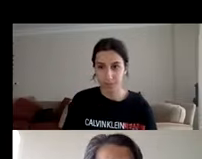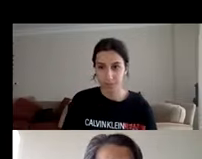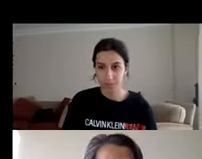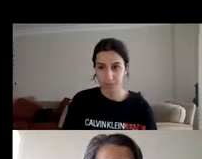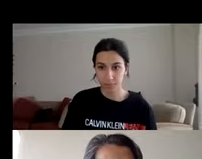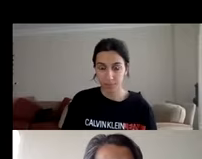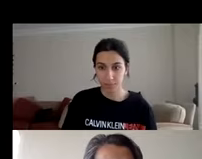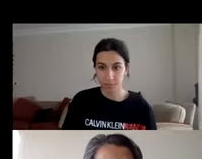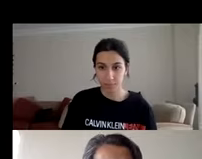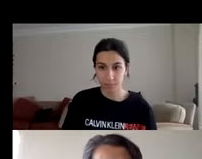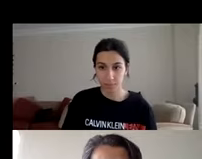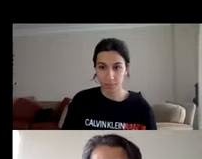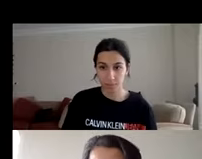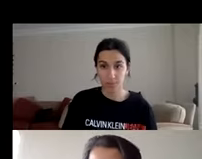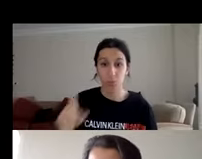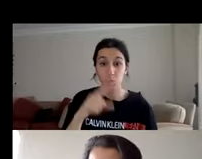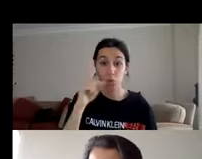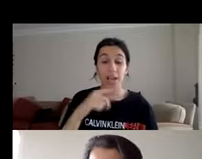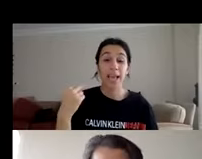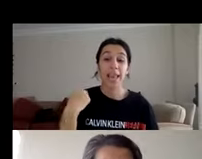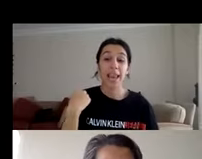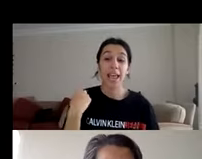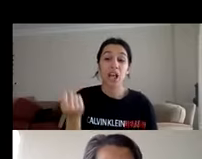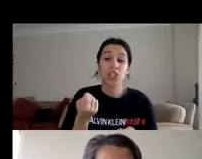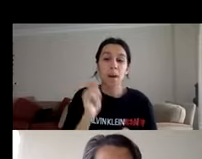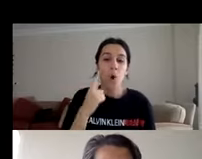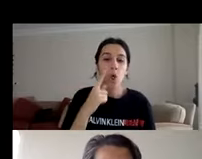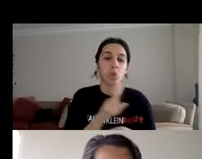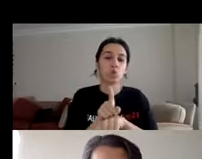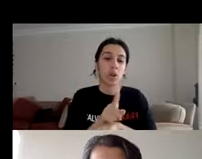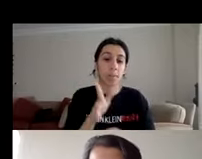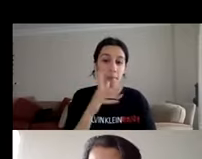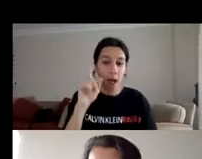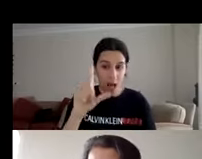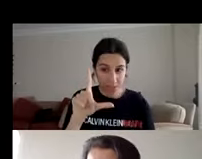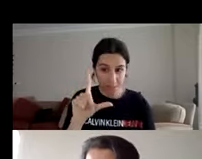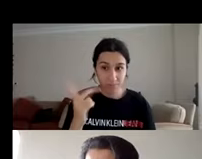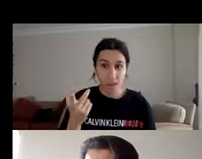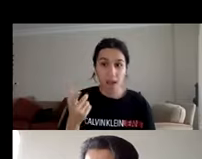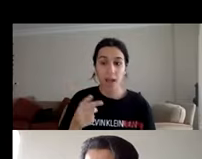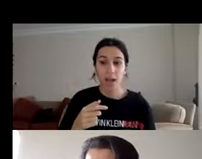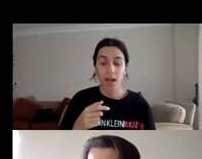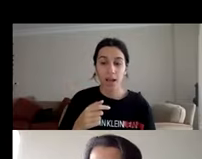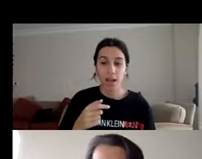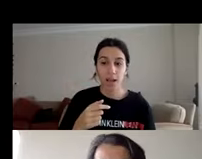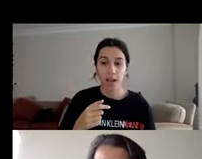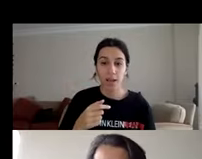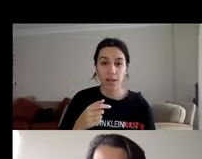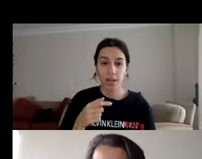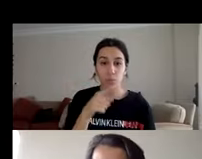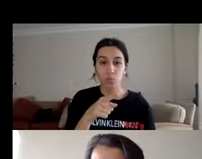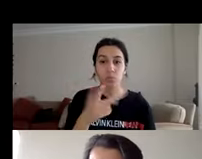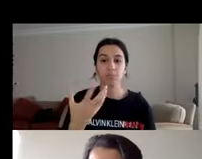Bunu yapabilmek için de yeni iş yapış biçimlerini, süreçleri bilmek gerek ve bu yöntemlere